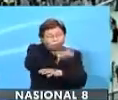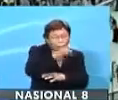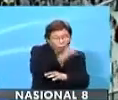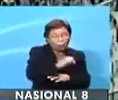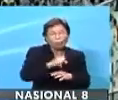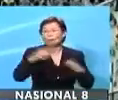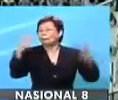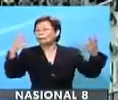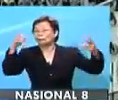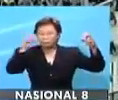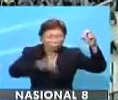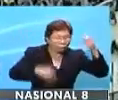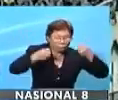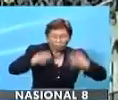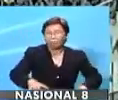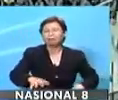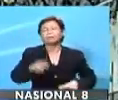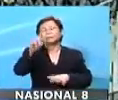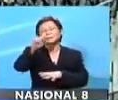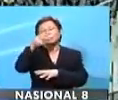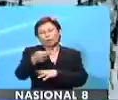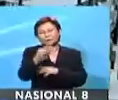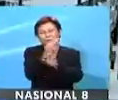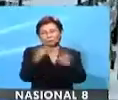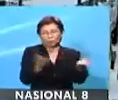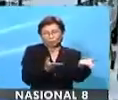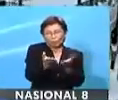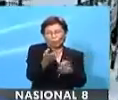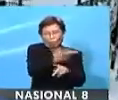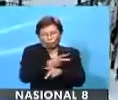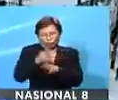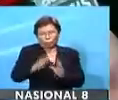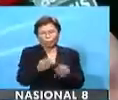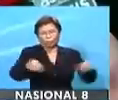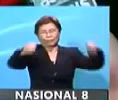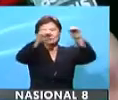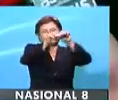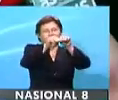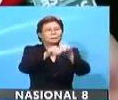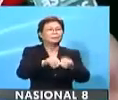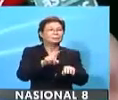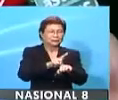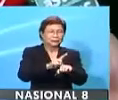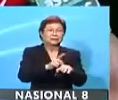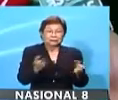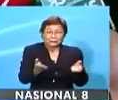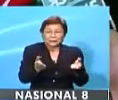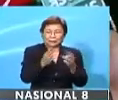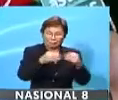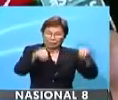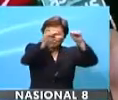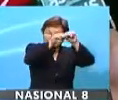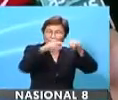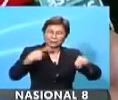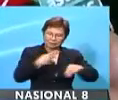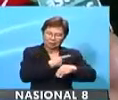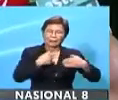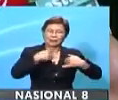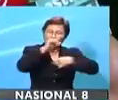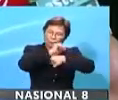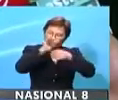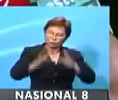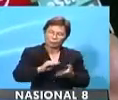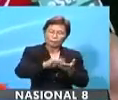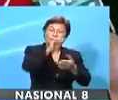Masjidil Haram, Tabung Haji turut menyediakan khidmat pasukan peronda masjid. Di Masjid Haram ni kita ada, selain daripada petugas